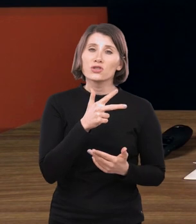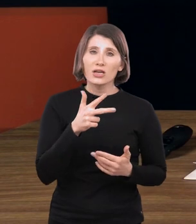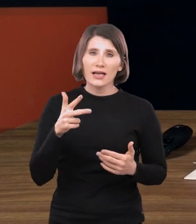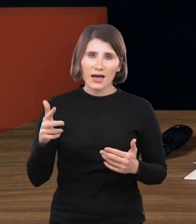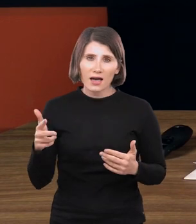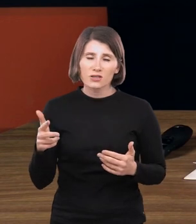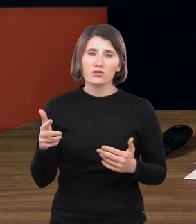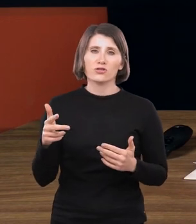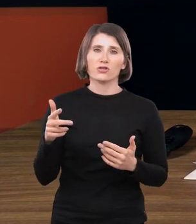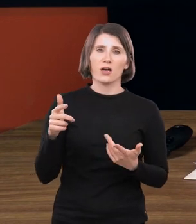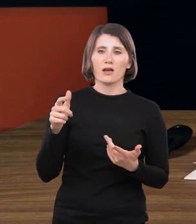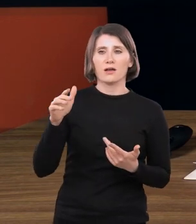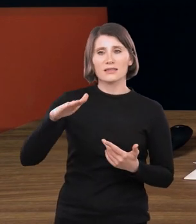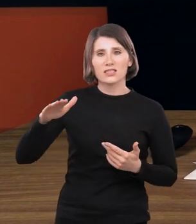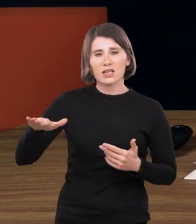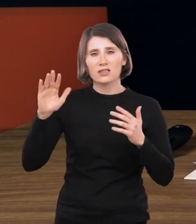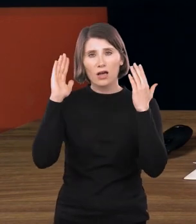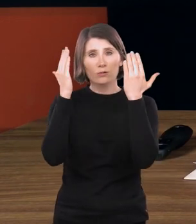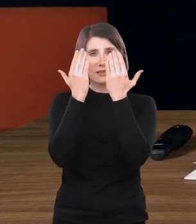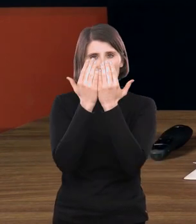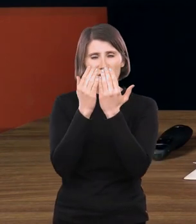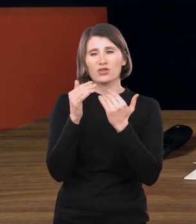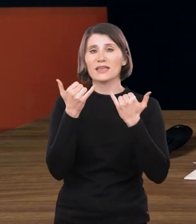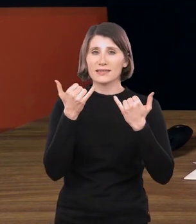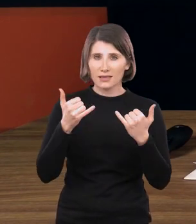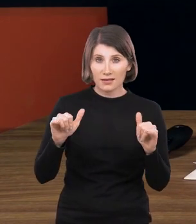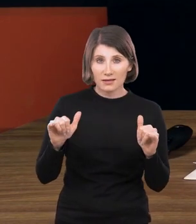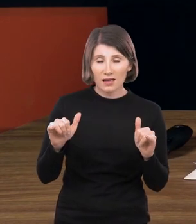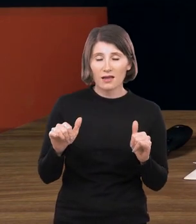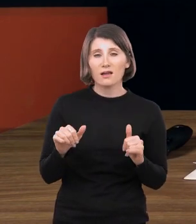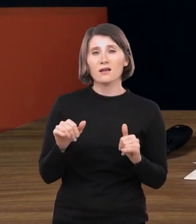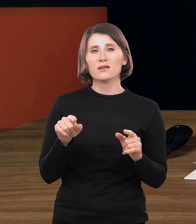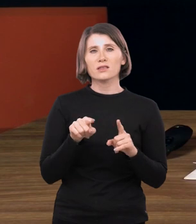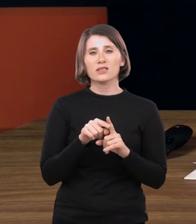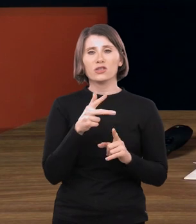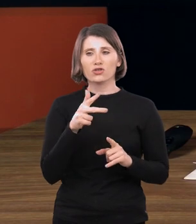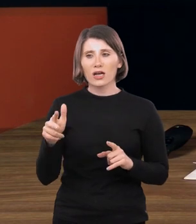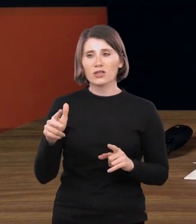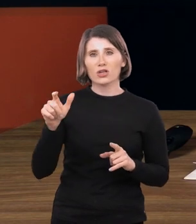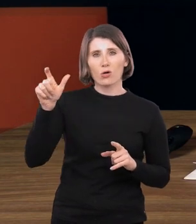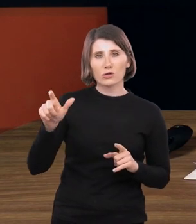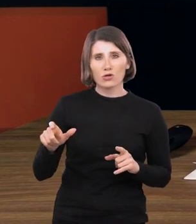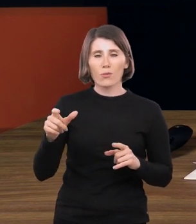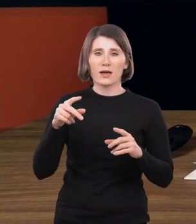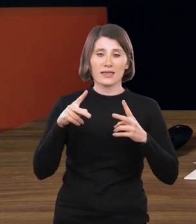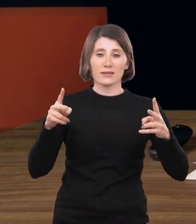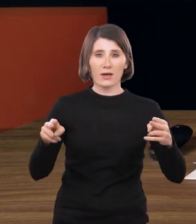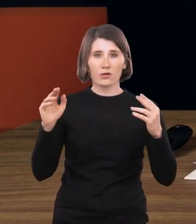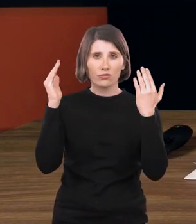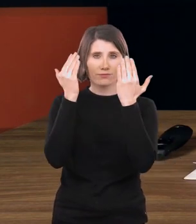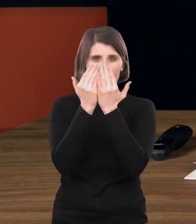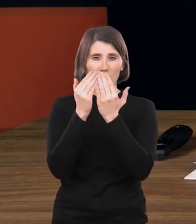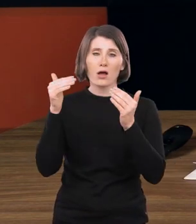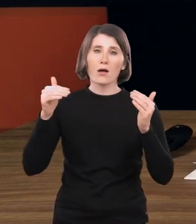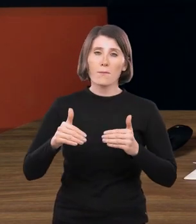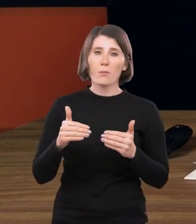każde dziecko autystyczne jest inne. Każda osoba ze spektrum zaburzeń autystycznych może prezentować inny